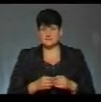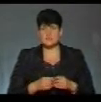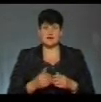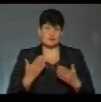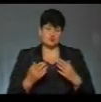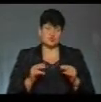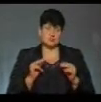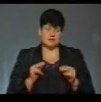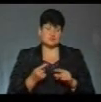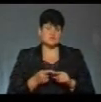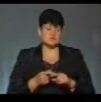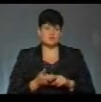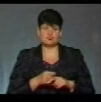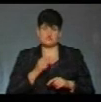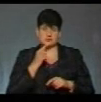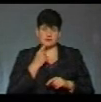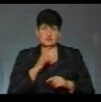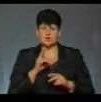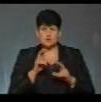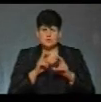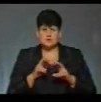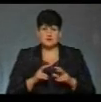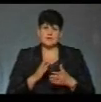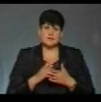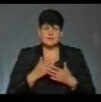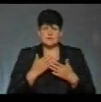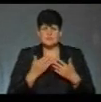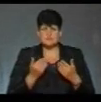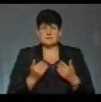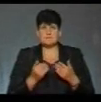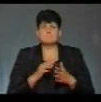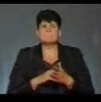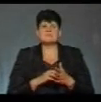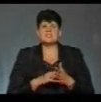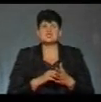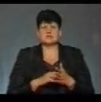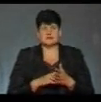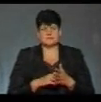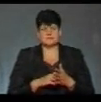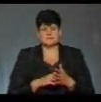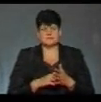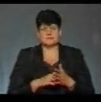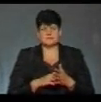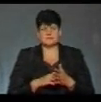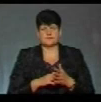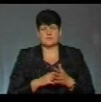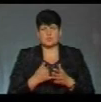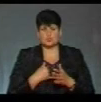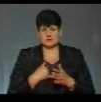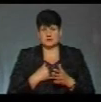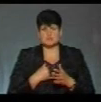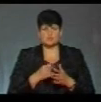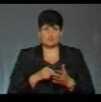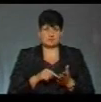Якщо чесно, це дуже важко. Я не знаю, чи хтось досліджує фактично причини, і що в нас, особливо там в